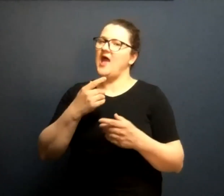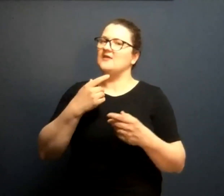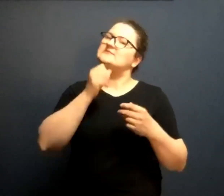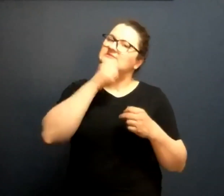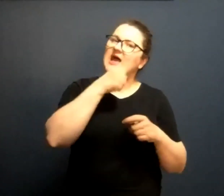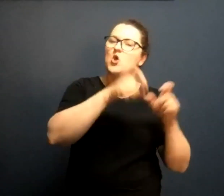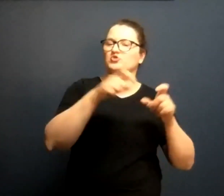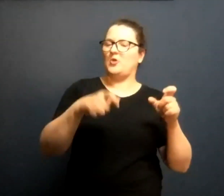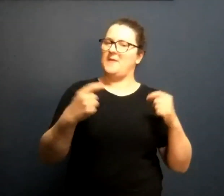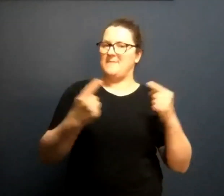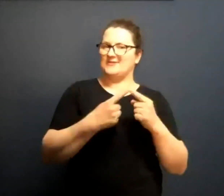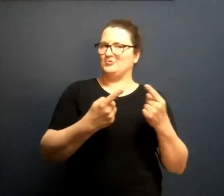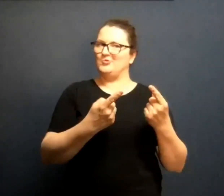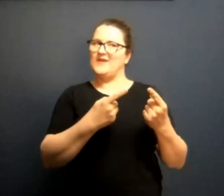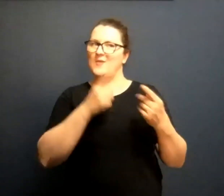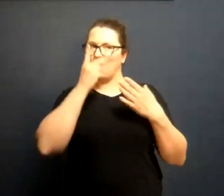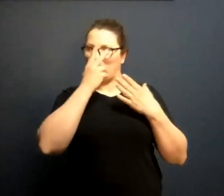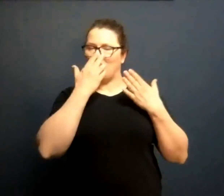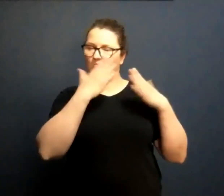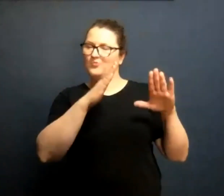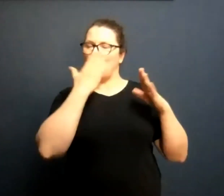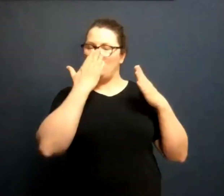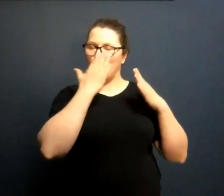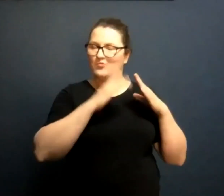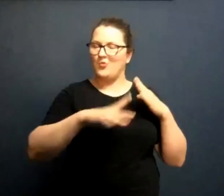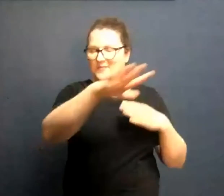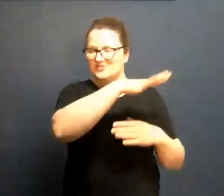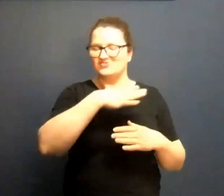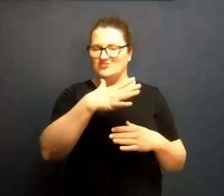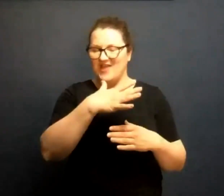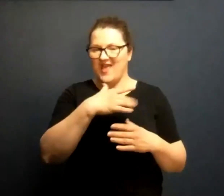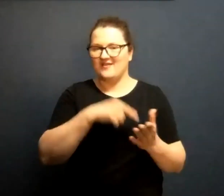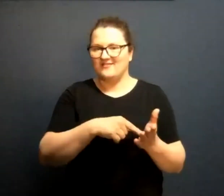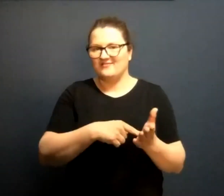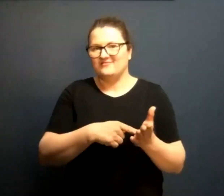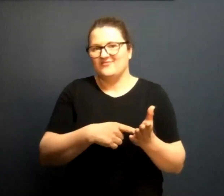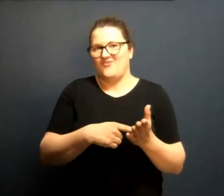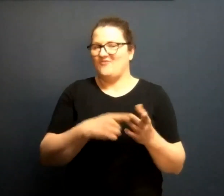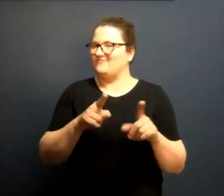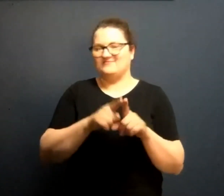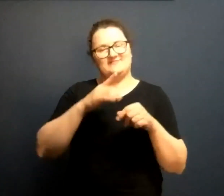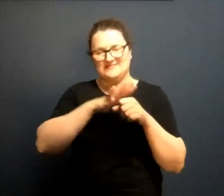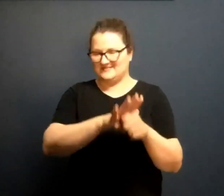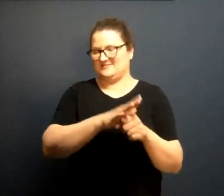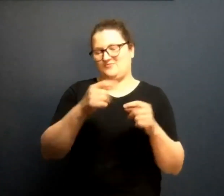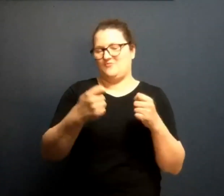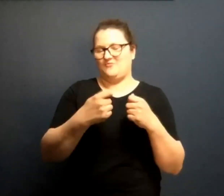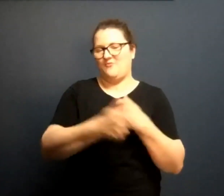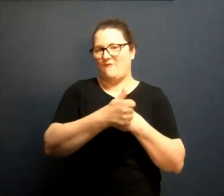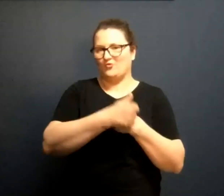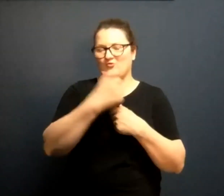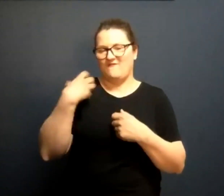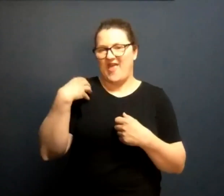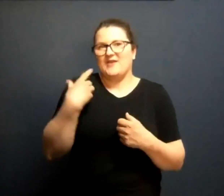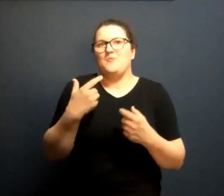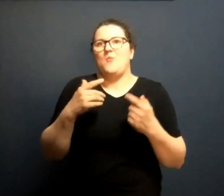kolejna taka dyskryminacja ze względu na wieku, takie paternalistyczne podejście do ludzi starych. Jak my możemy mówić,